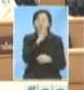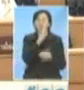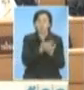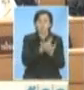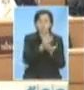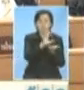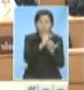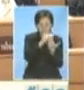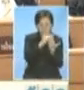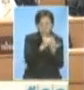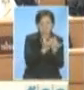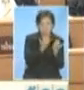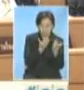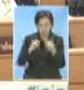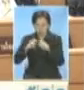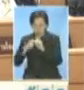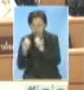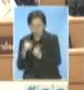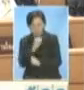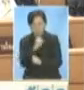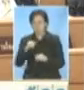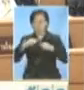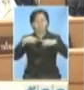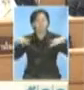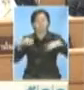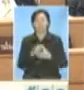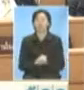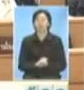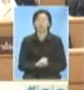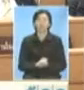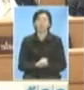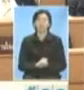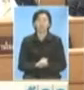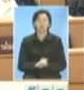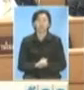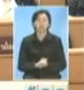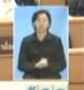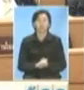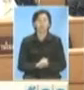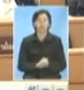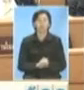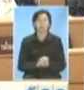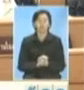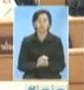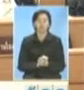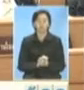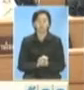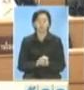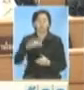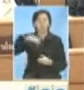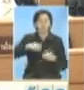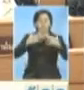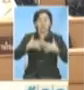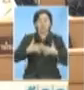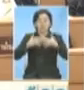การณ์ปัจจุบันเลยเรื่องแรกครับท่านประธานเข้าไปดูในส่วนของกรมโรงงานอุตสาหกร